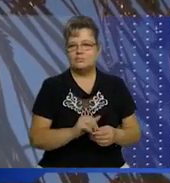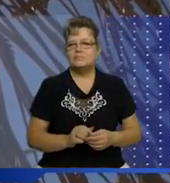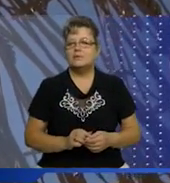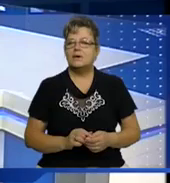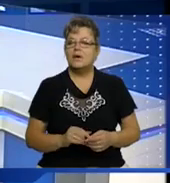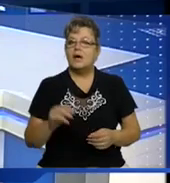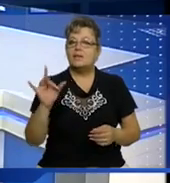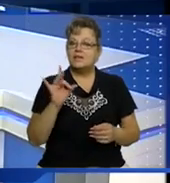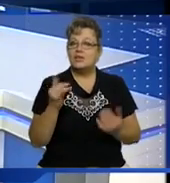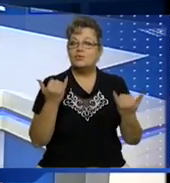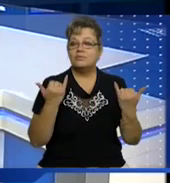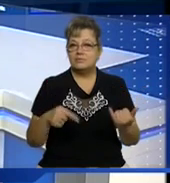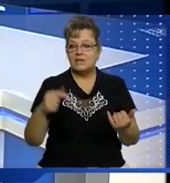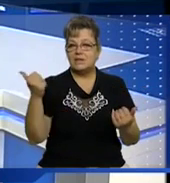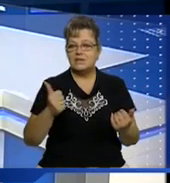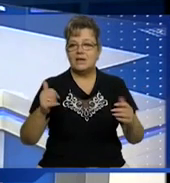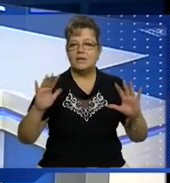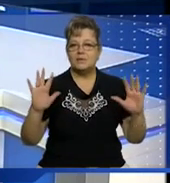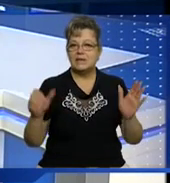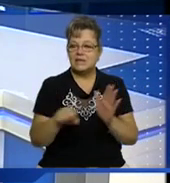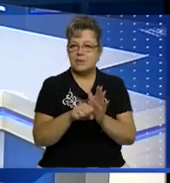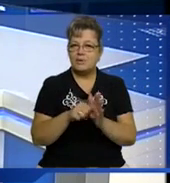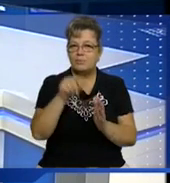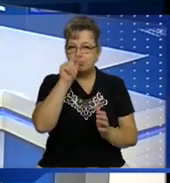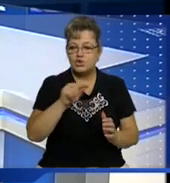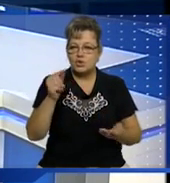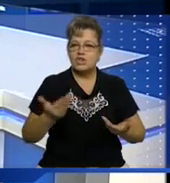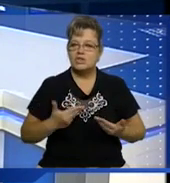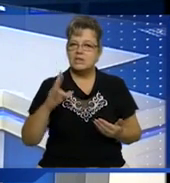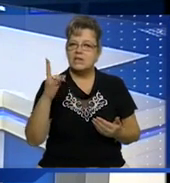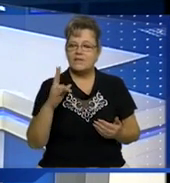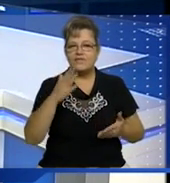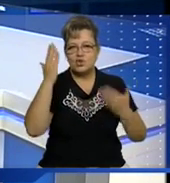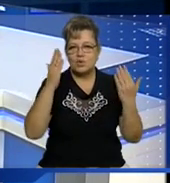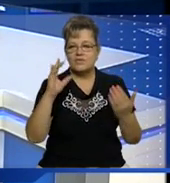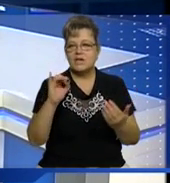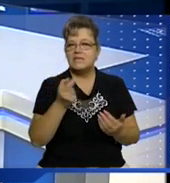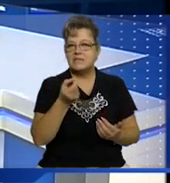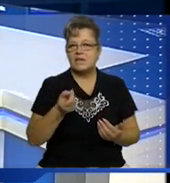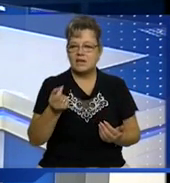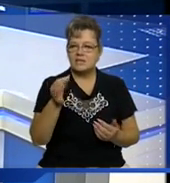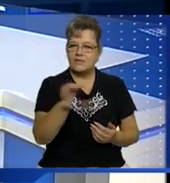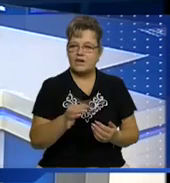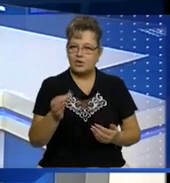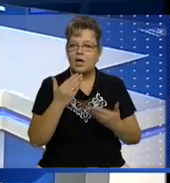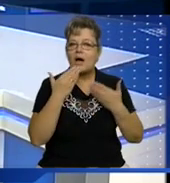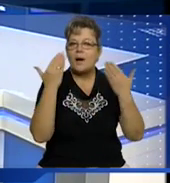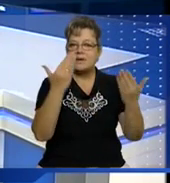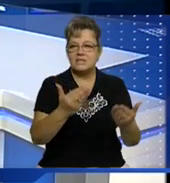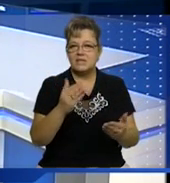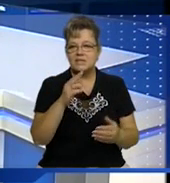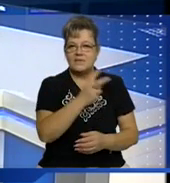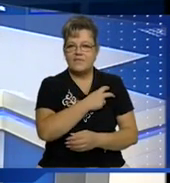Дону. На Дону на этой неделе произошла массовая гибель пчел. Жители Неклиновского, Веселовского и Зерноградского